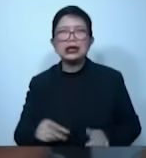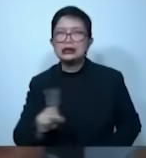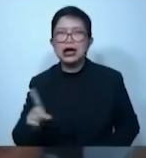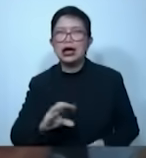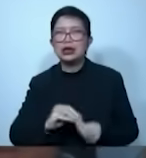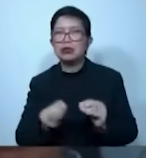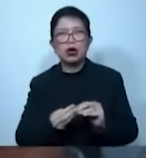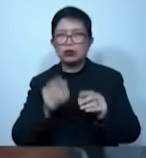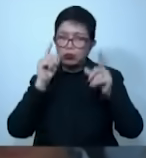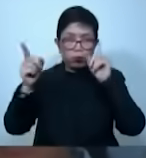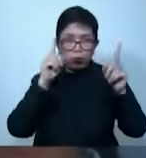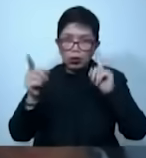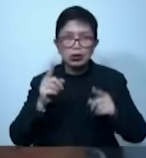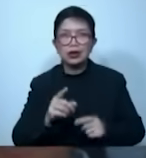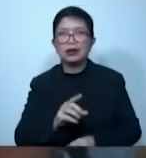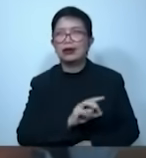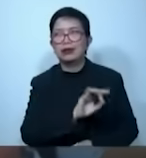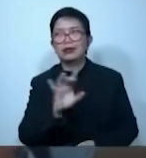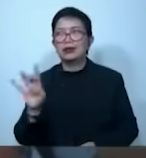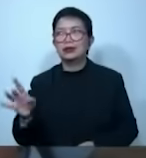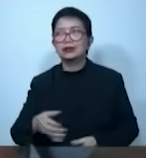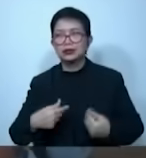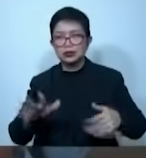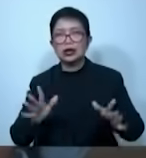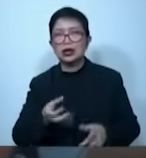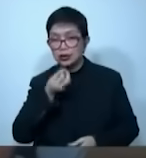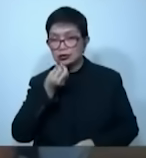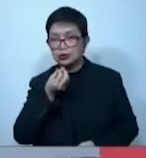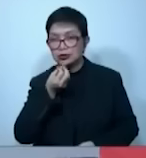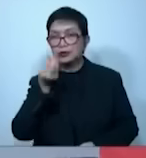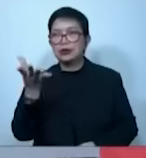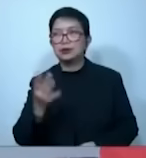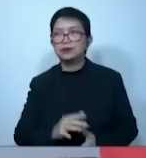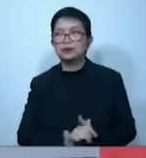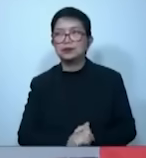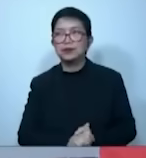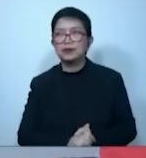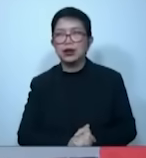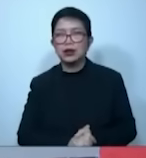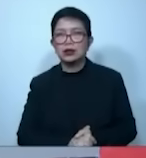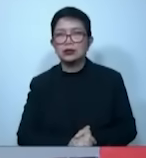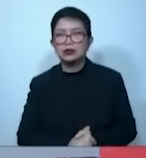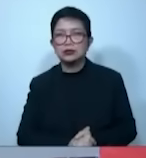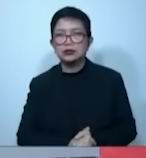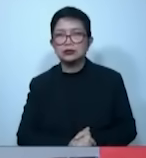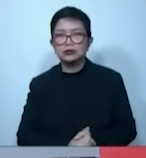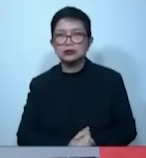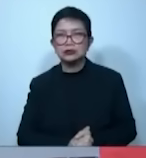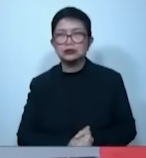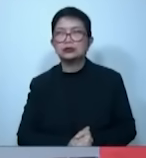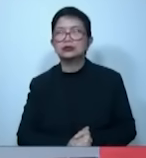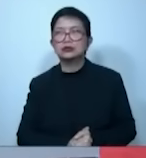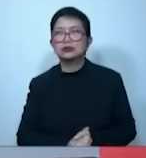saya Ya saya kira begitu Jawaban masih ada waktu akan menup cukup